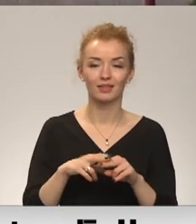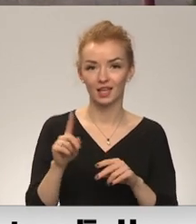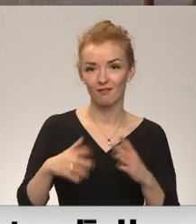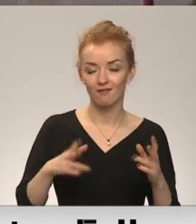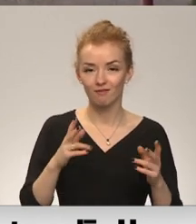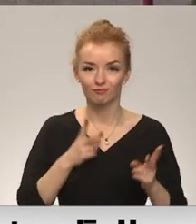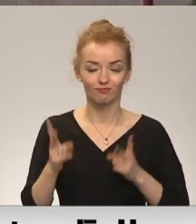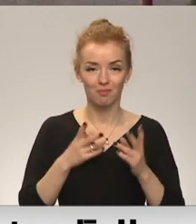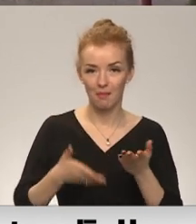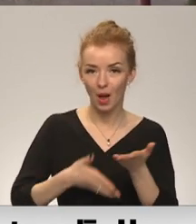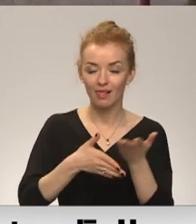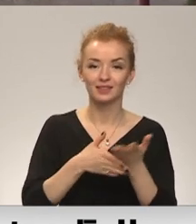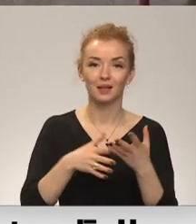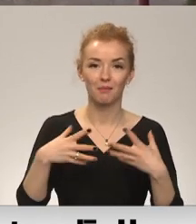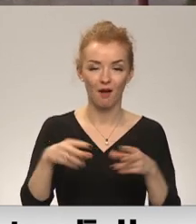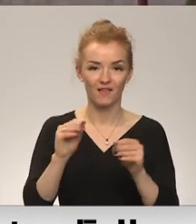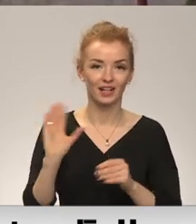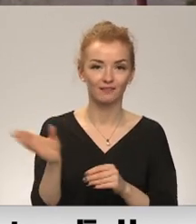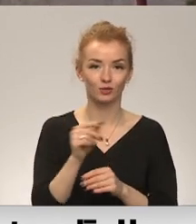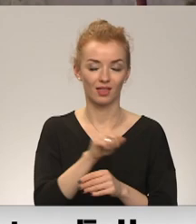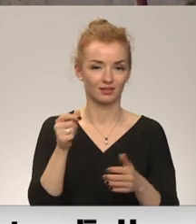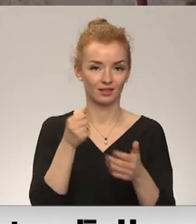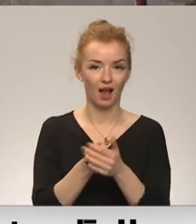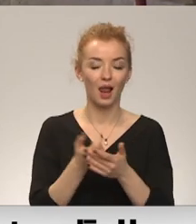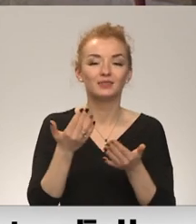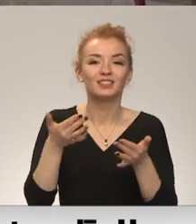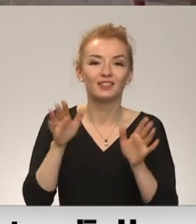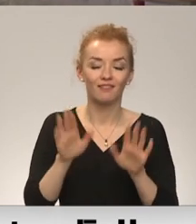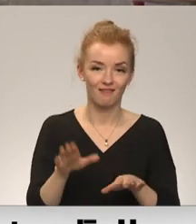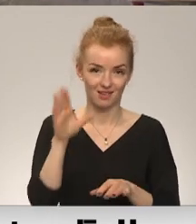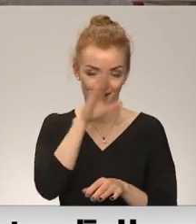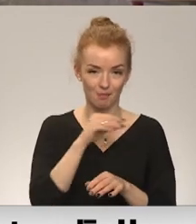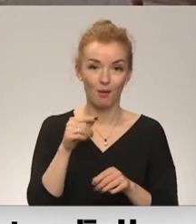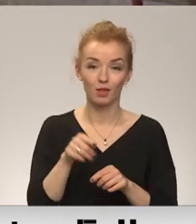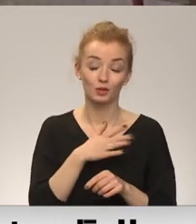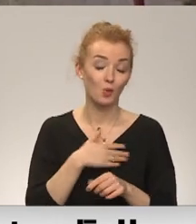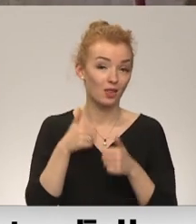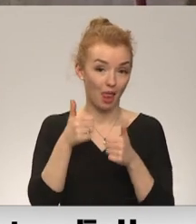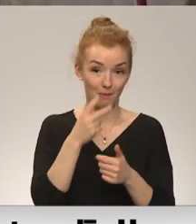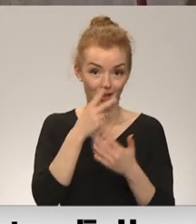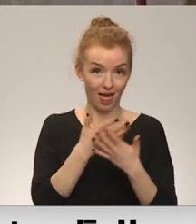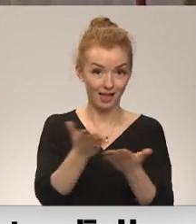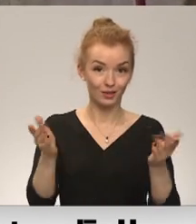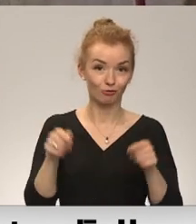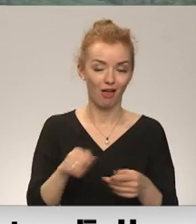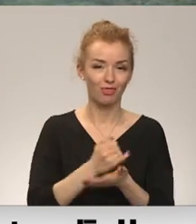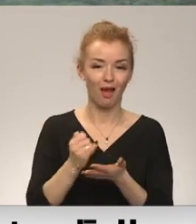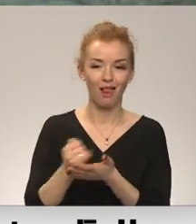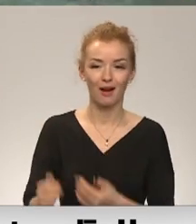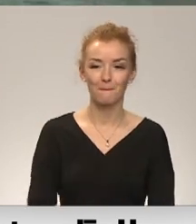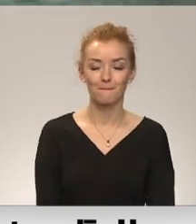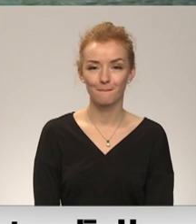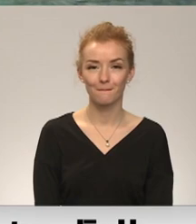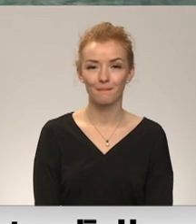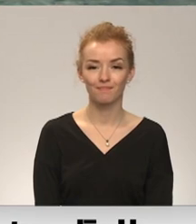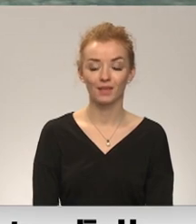vēlme palīdzēt, tā vēlme izdarīt visu līdz galam, cik vien tas ir iespējams, un tas arī ļoti labi redzams ir šajā talkā.